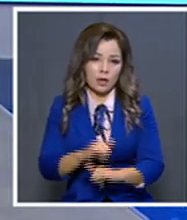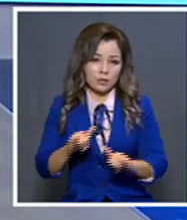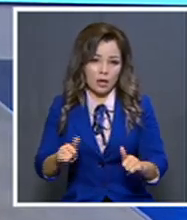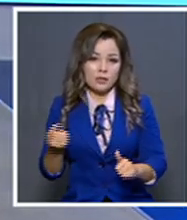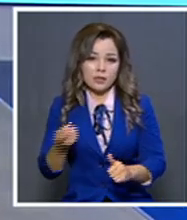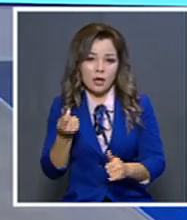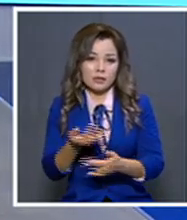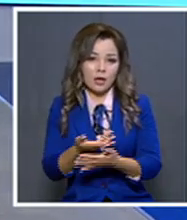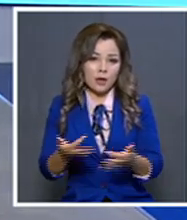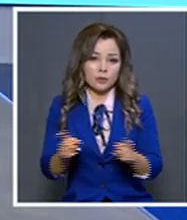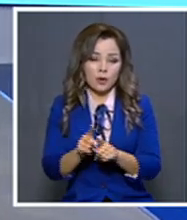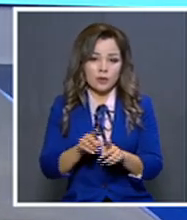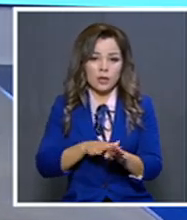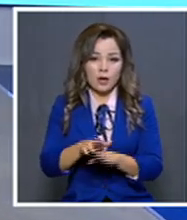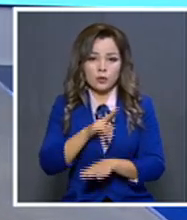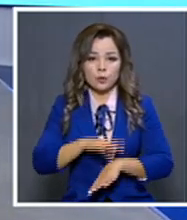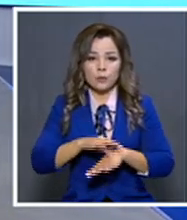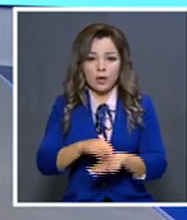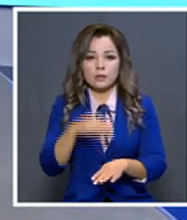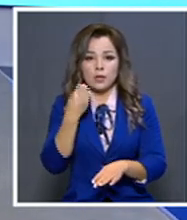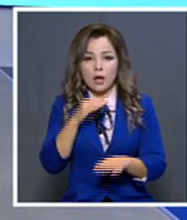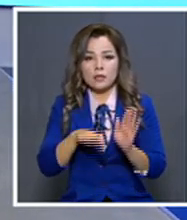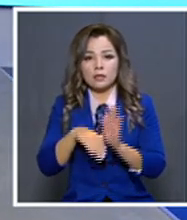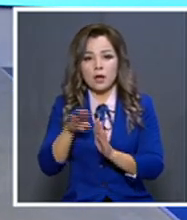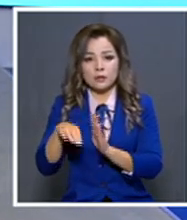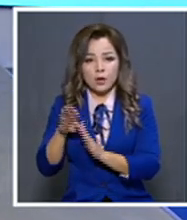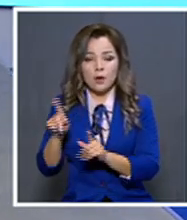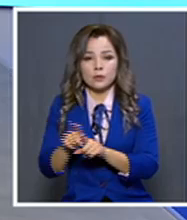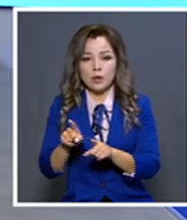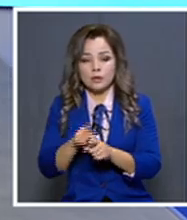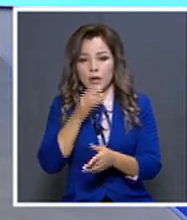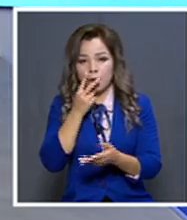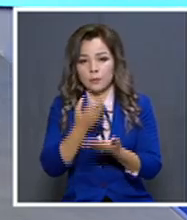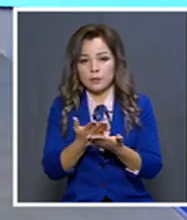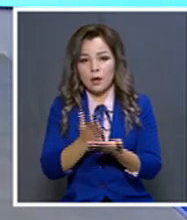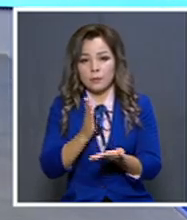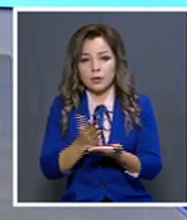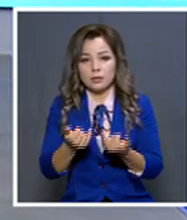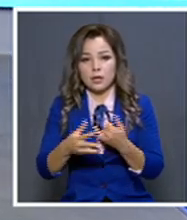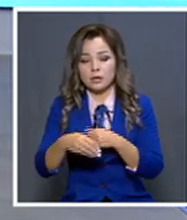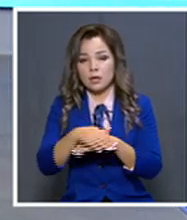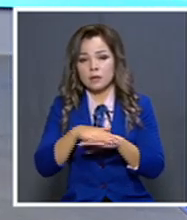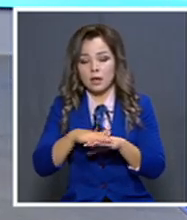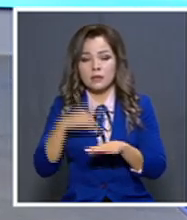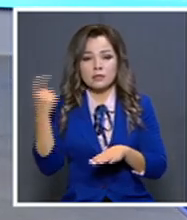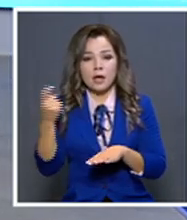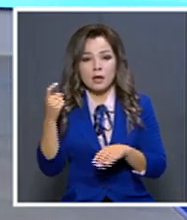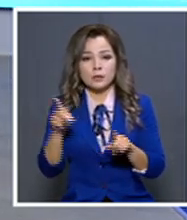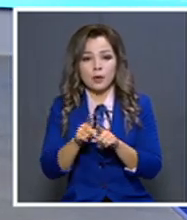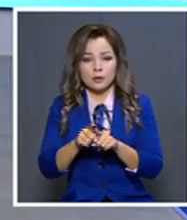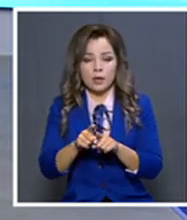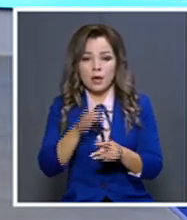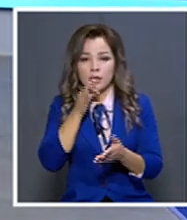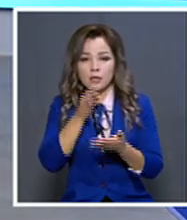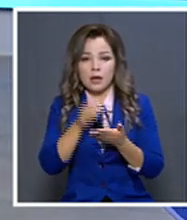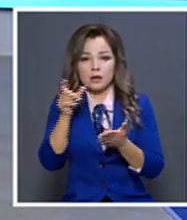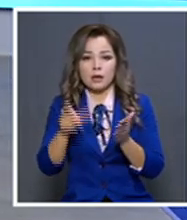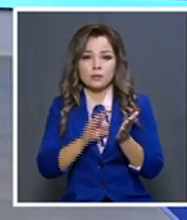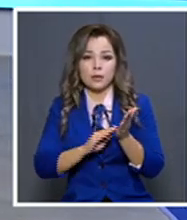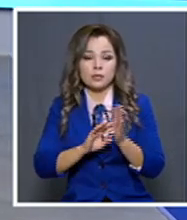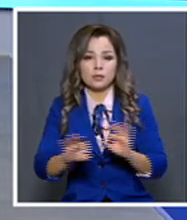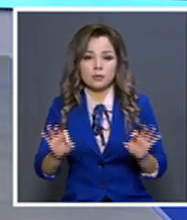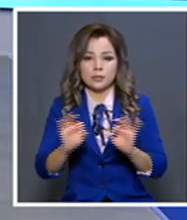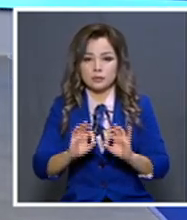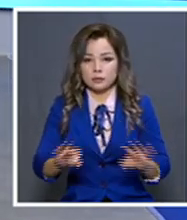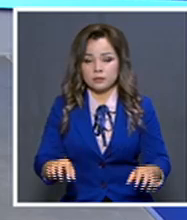дәнді дақылдың бітік шығуына, сапаның жоғары болуына септігін тигізді. Өңір диқаншыларымен аймақтағы меншікті тілшіміз тілдесіп